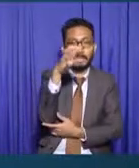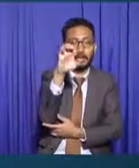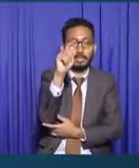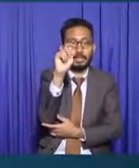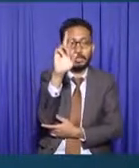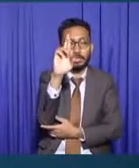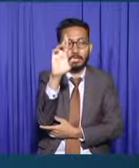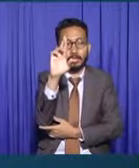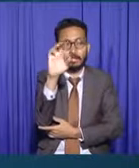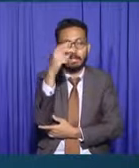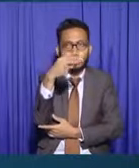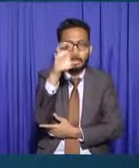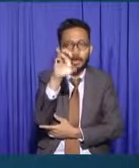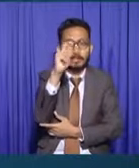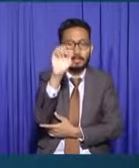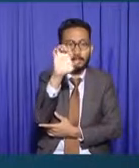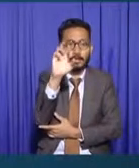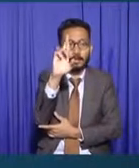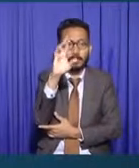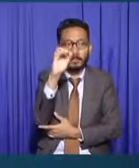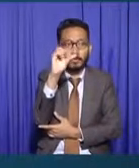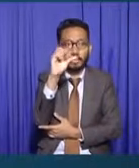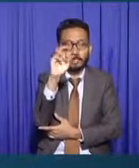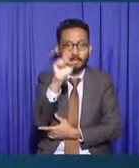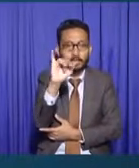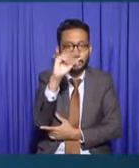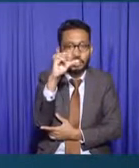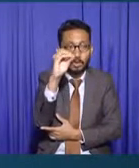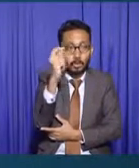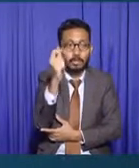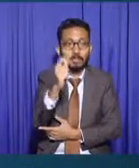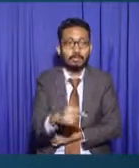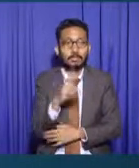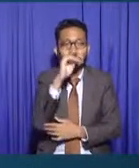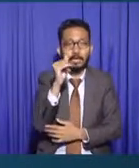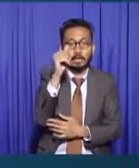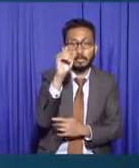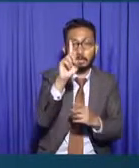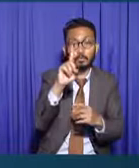merupakan sepasang alel yang berbeda contohnya